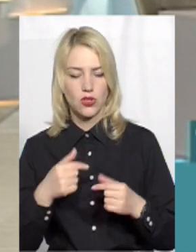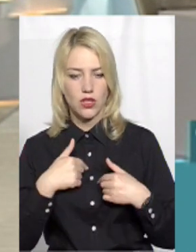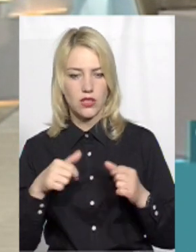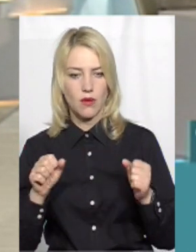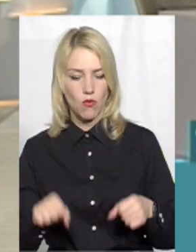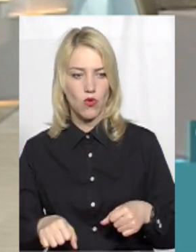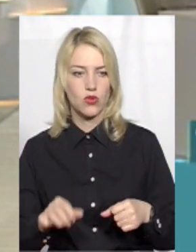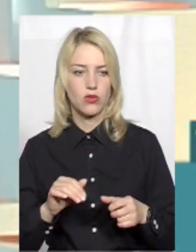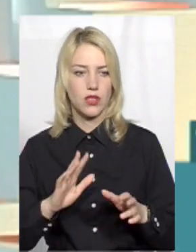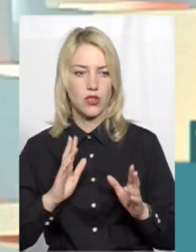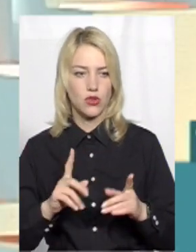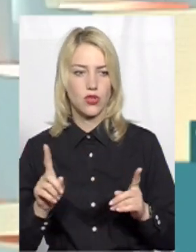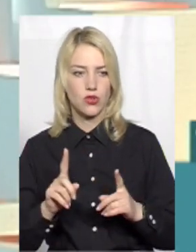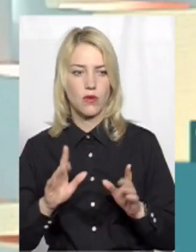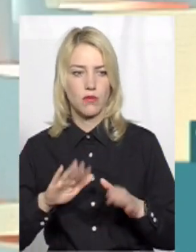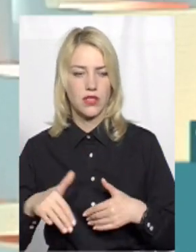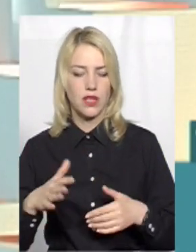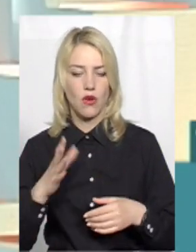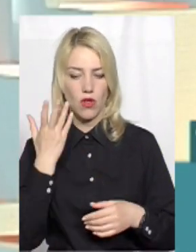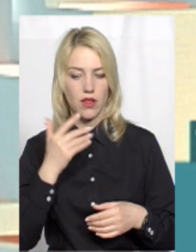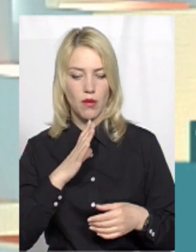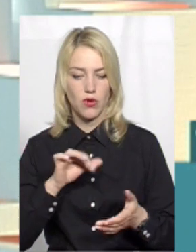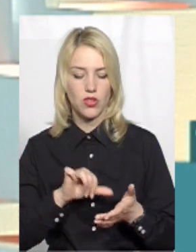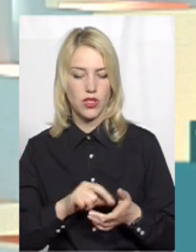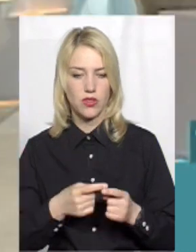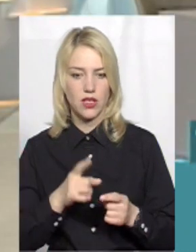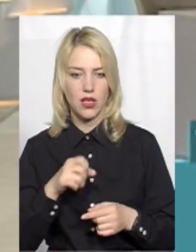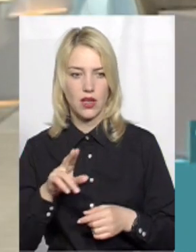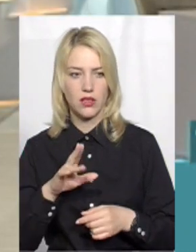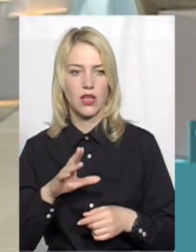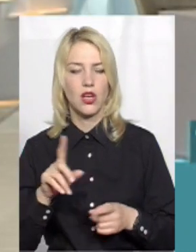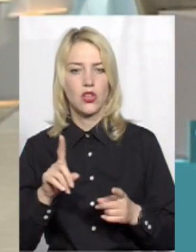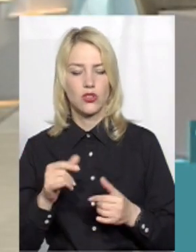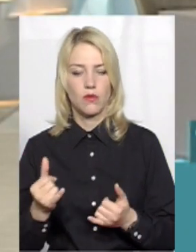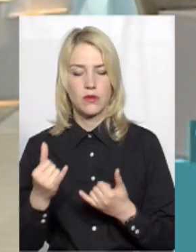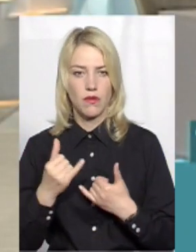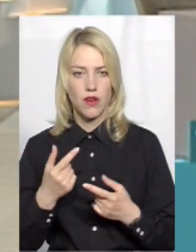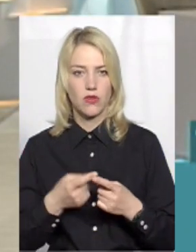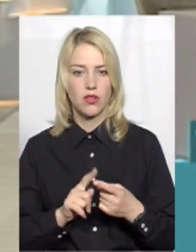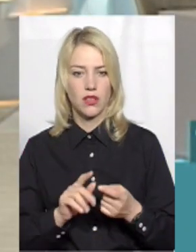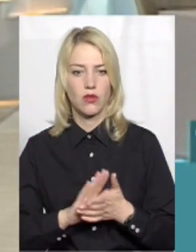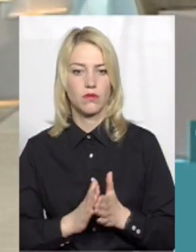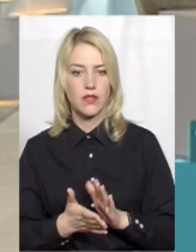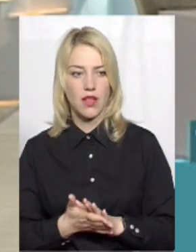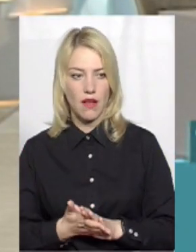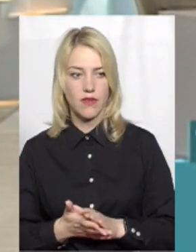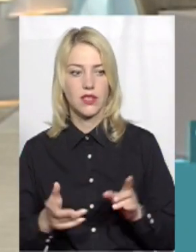щось можу, і щоб після того, коли я була членом цієї ради, вони якби відносились до мене з повагою. Але обставини